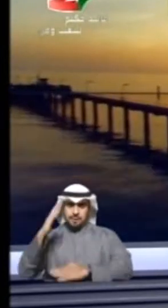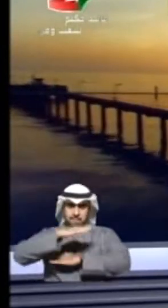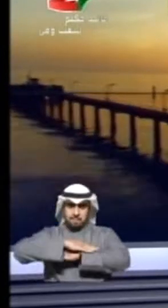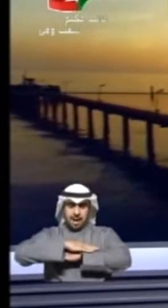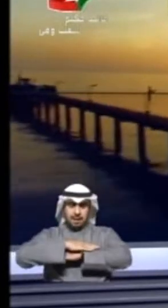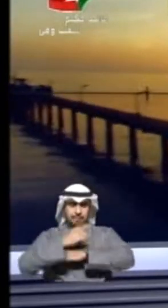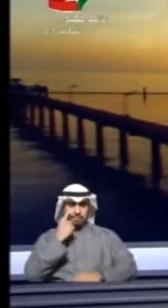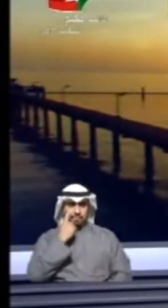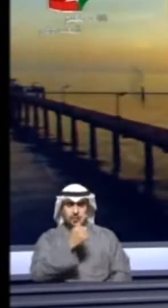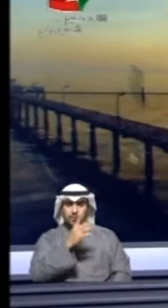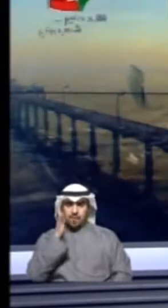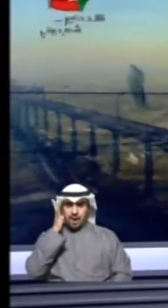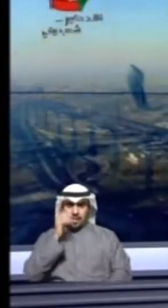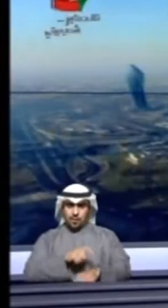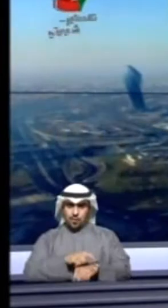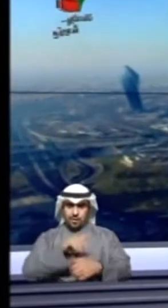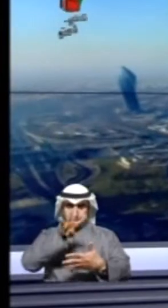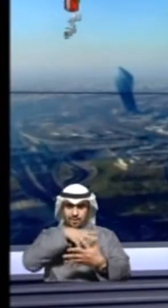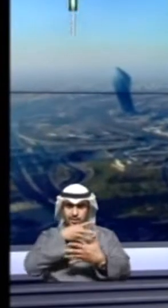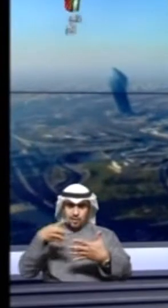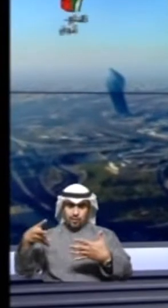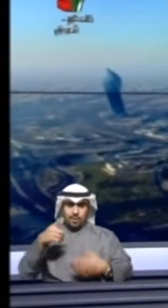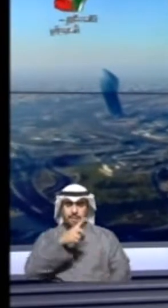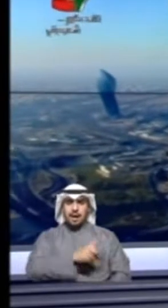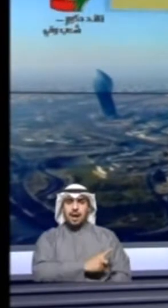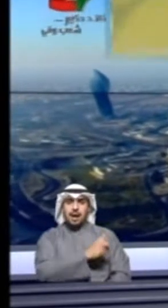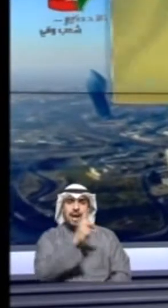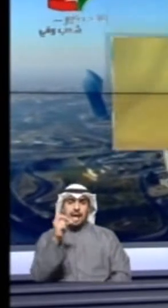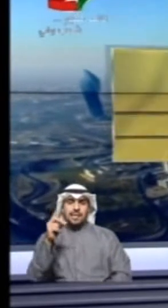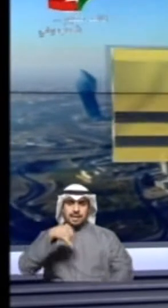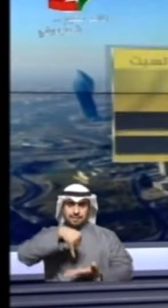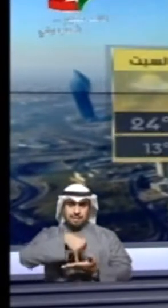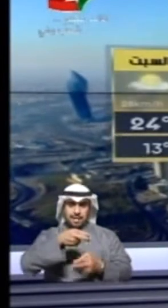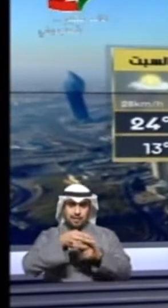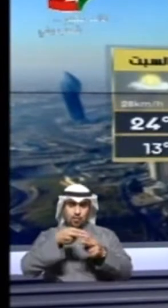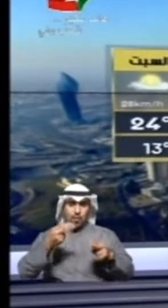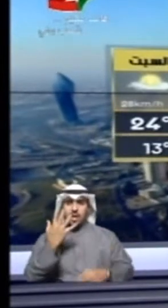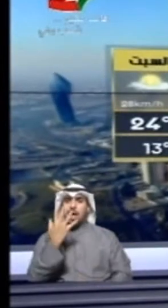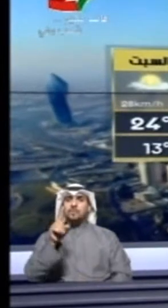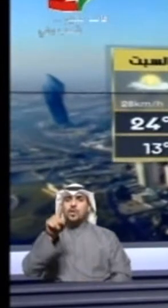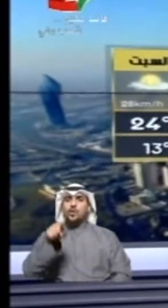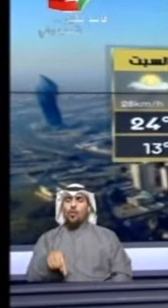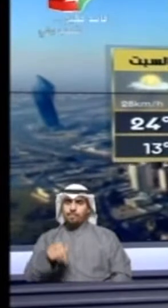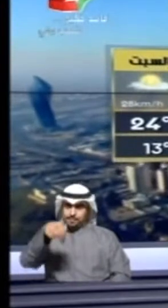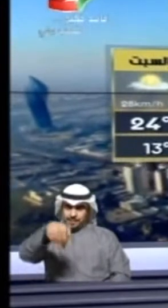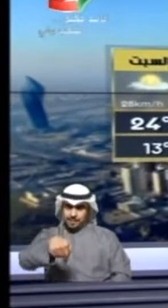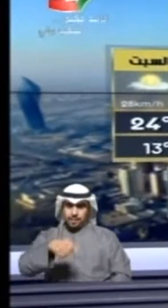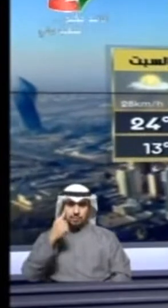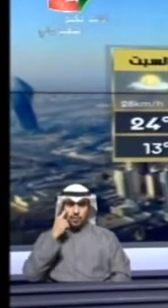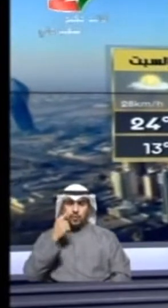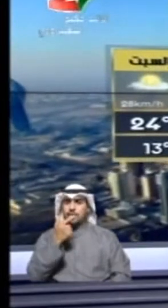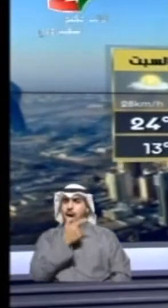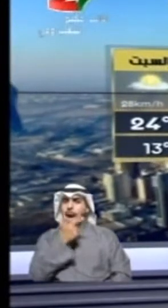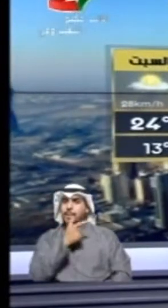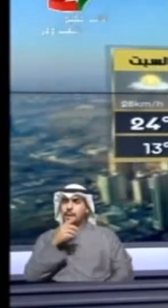المغرب الساعة 5:41 دقيقة. الطقس المتوقع في مدينة الكويت خلال الخمس أيام المقبلة باكر راح تكون أجواء غائمة إلى غائمة